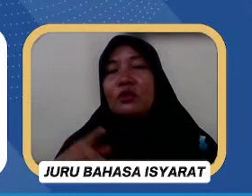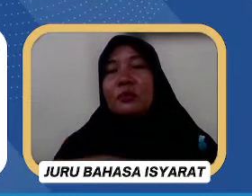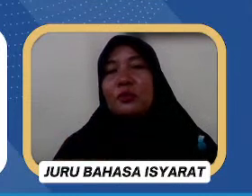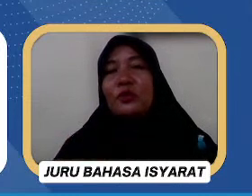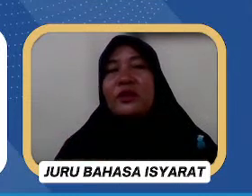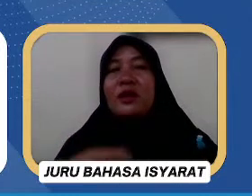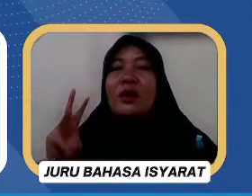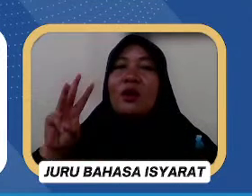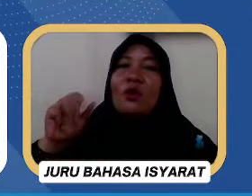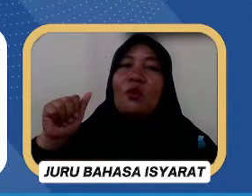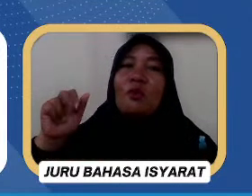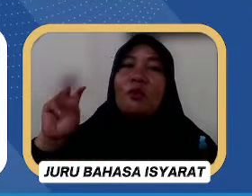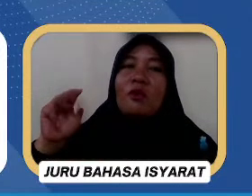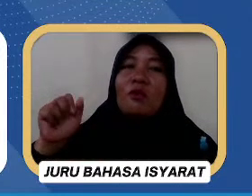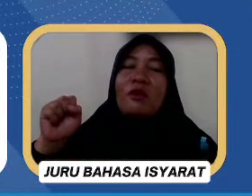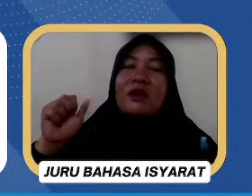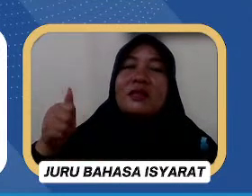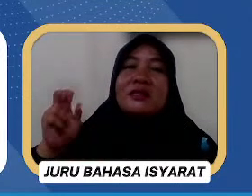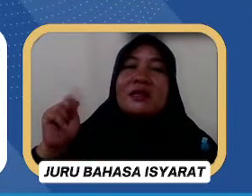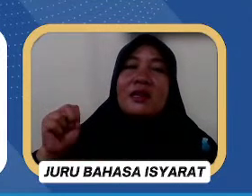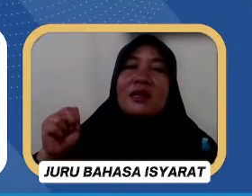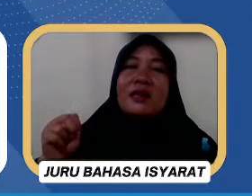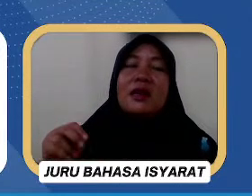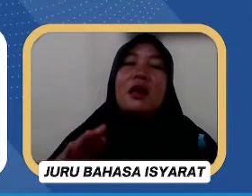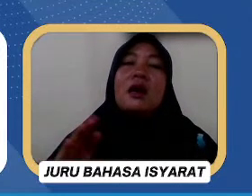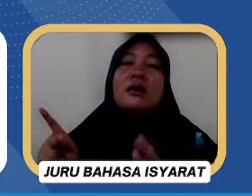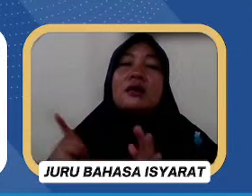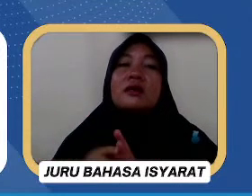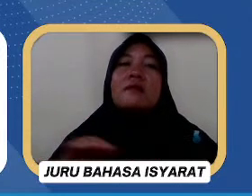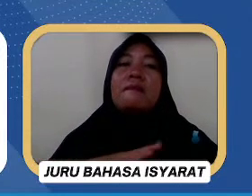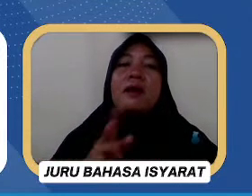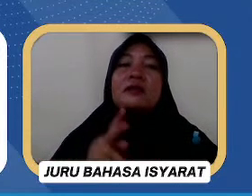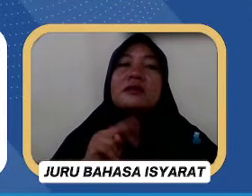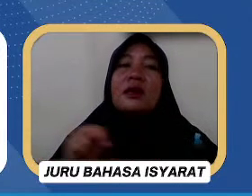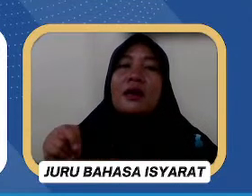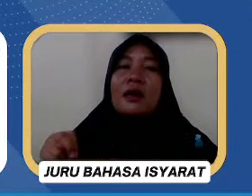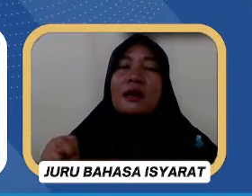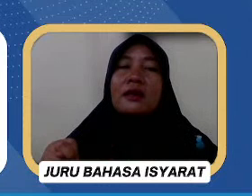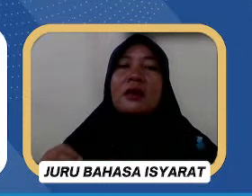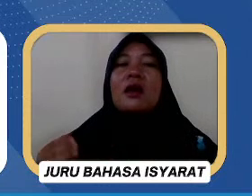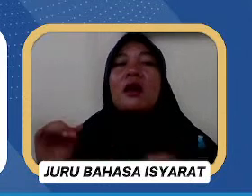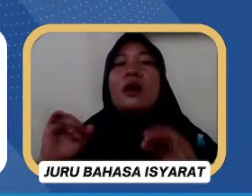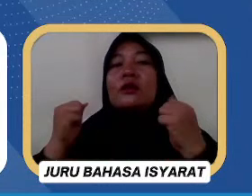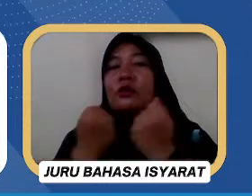wawasan kebangsaan, wawasan sosial kita, kemudian wawasan